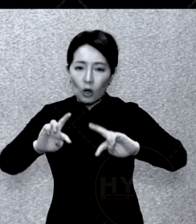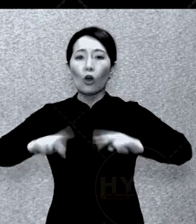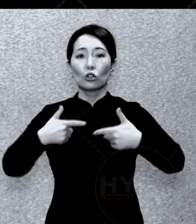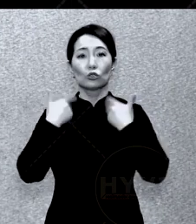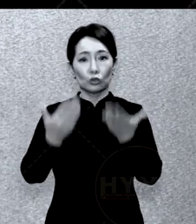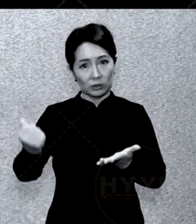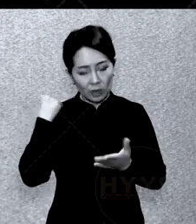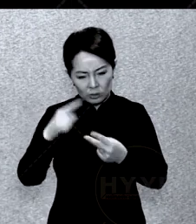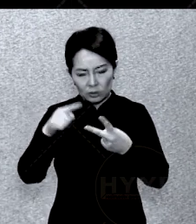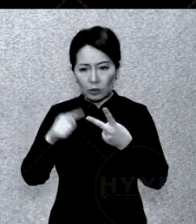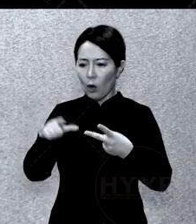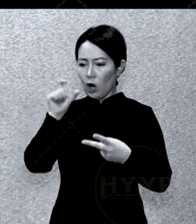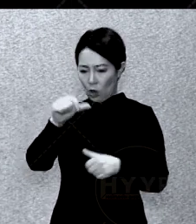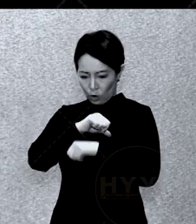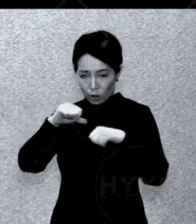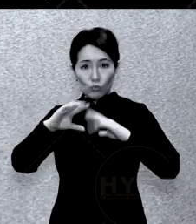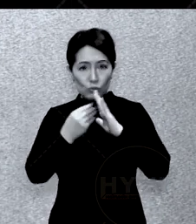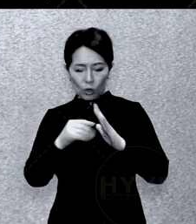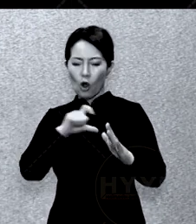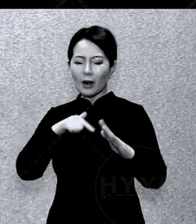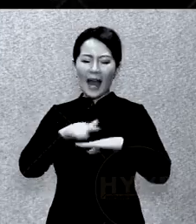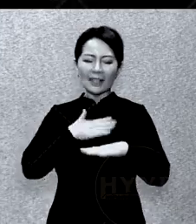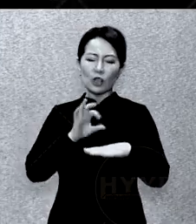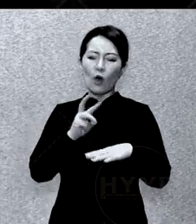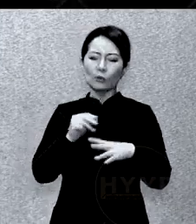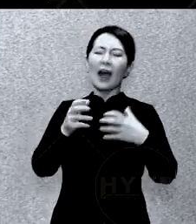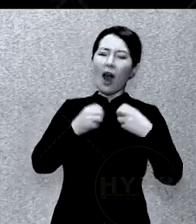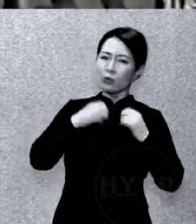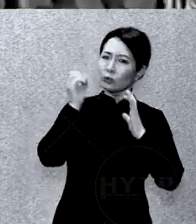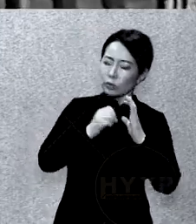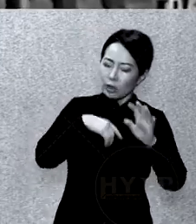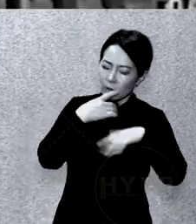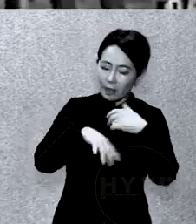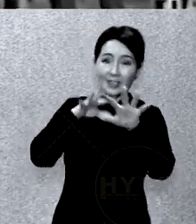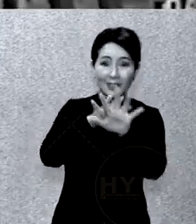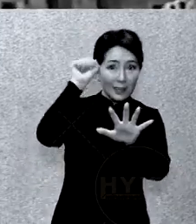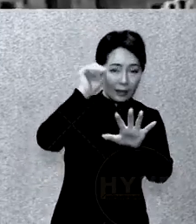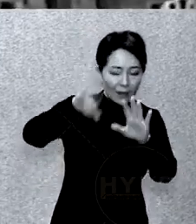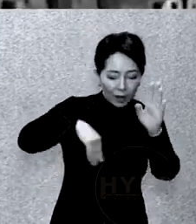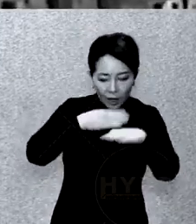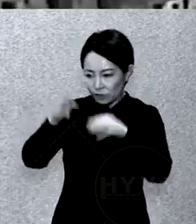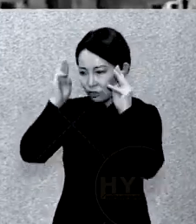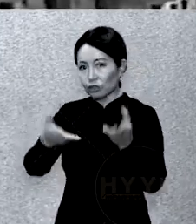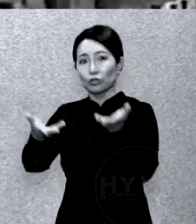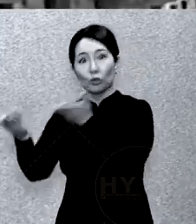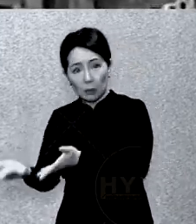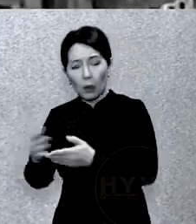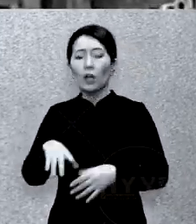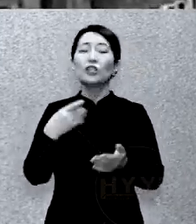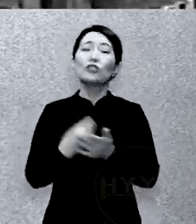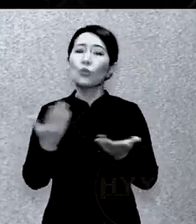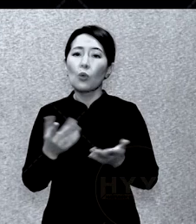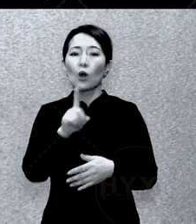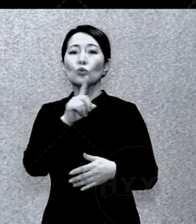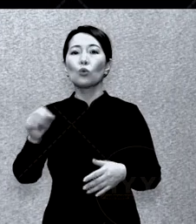бас энэ өрх бүр иргэн бүр газраа өмчлөж авах гэдэг ийм олон зүйлийг шийдэлж чадсан. Энэ чагсаалын дараа бол 100 хүртлэх